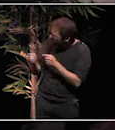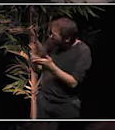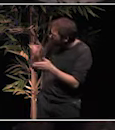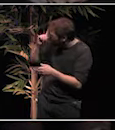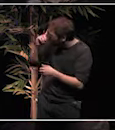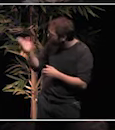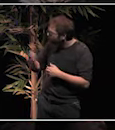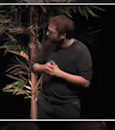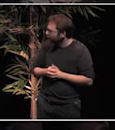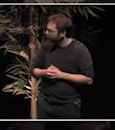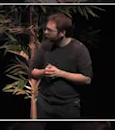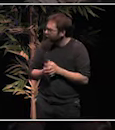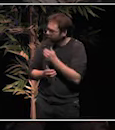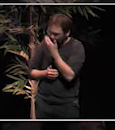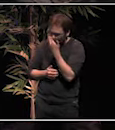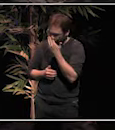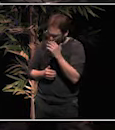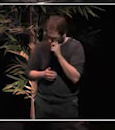l'autre?